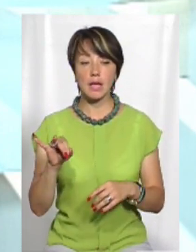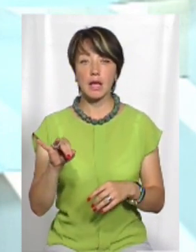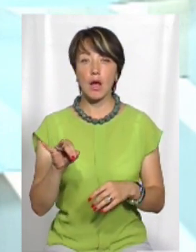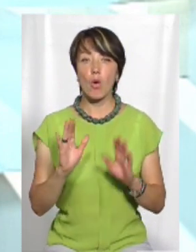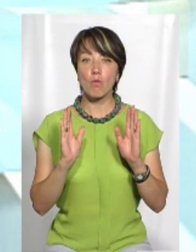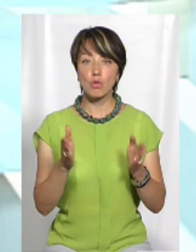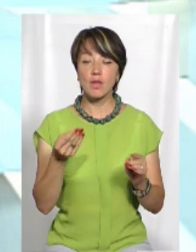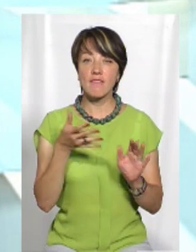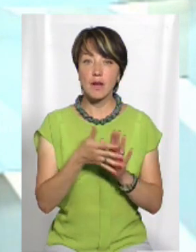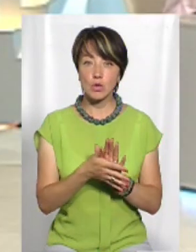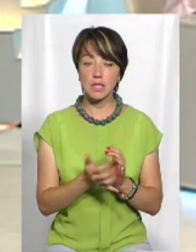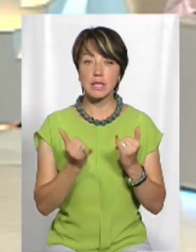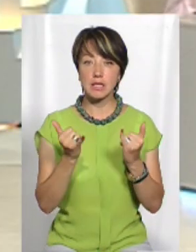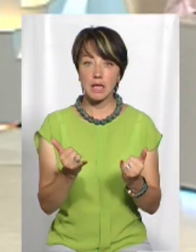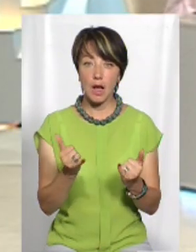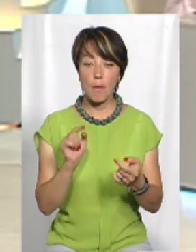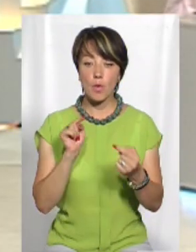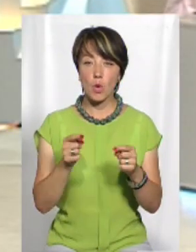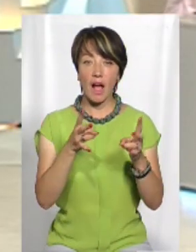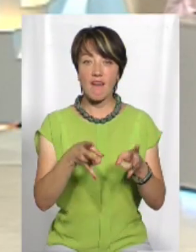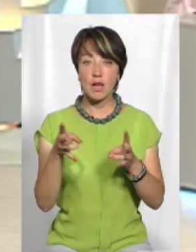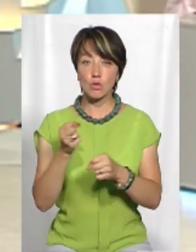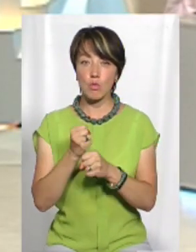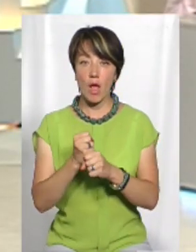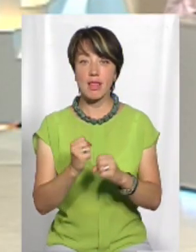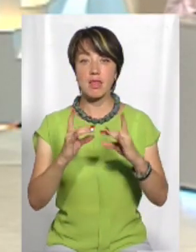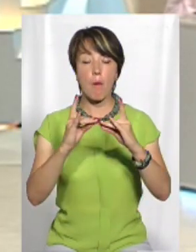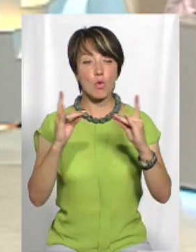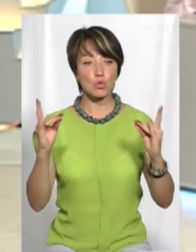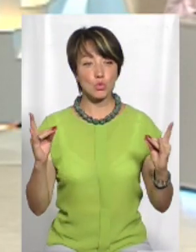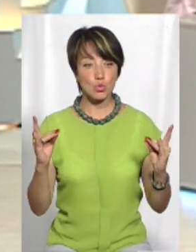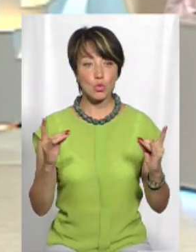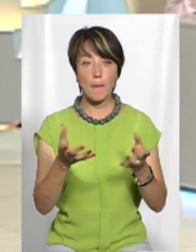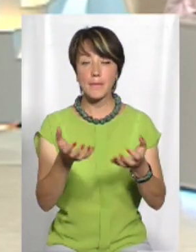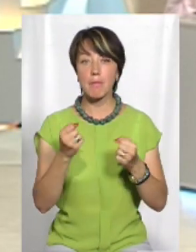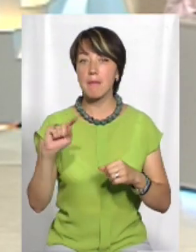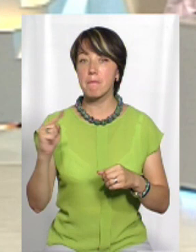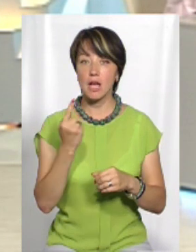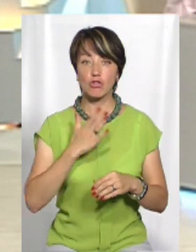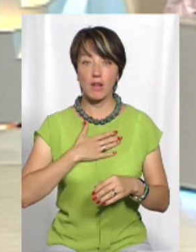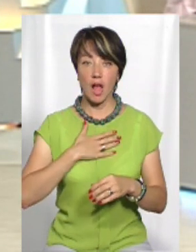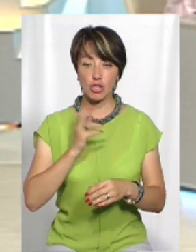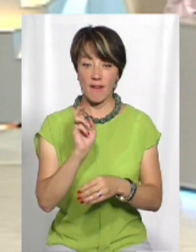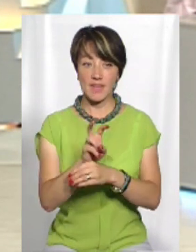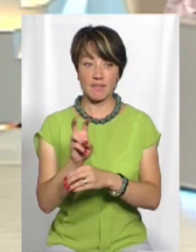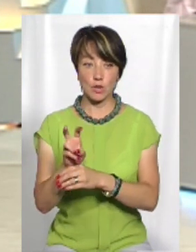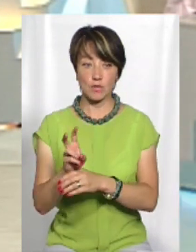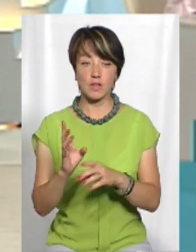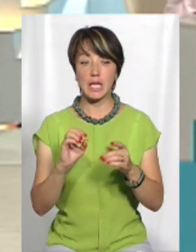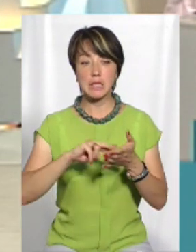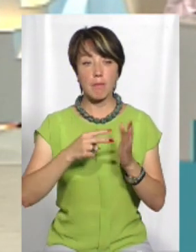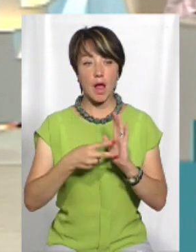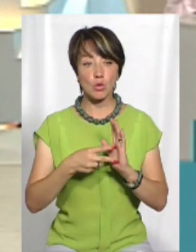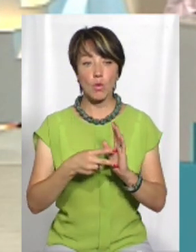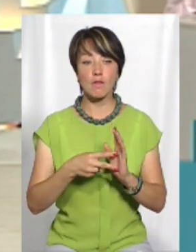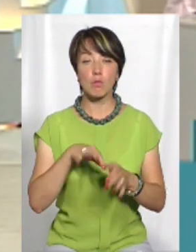вони будуть використані для протиаварійних робіт на мосту, ось цей міст, який приймає перших наших відвідувачів, і